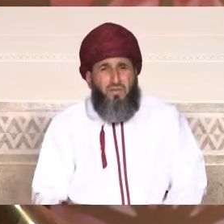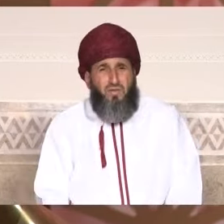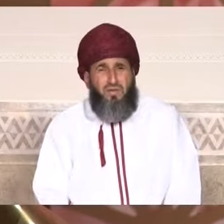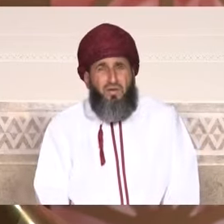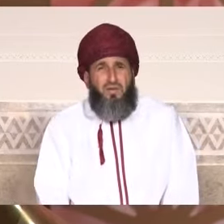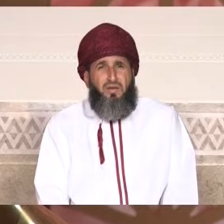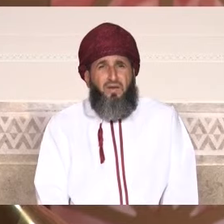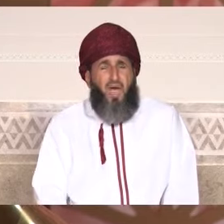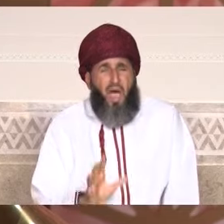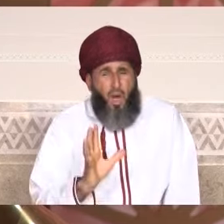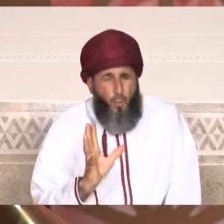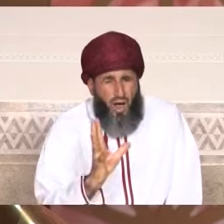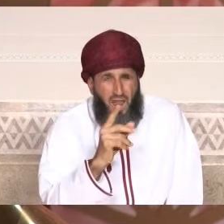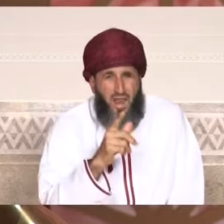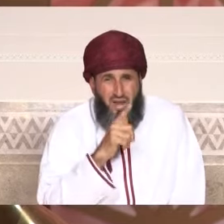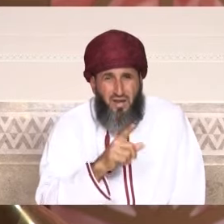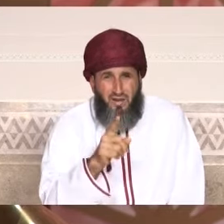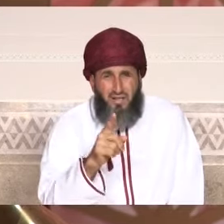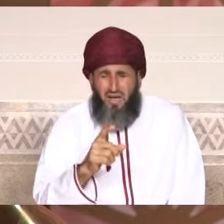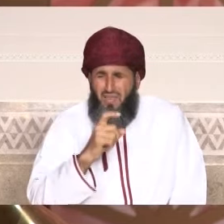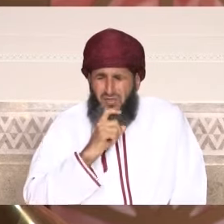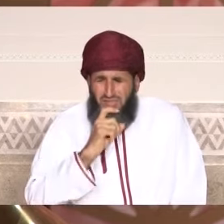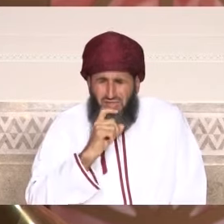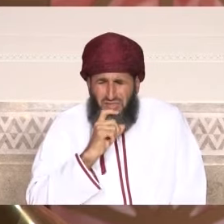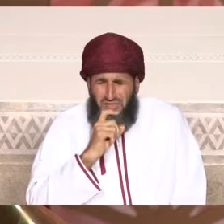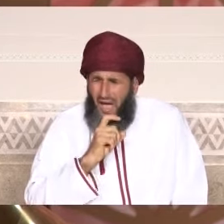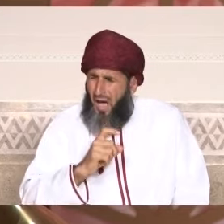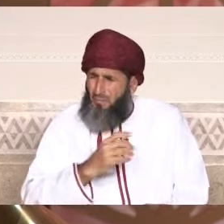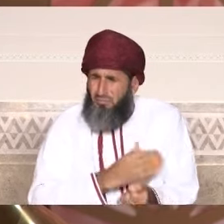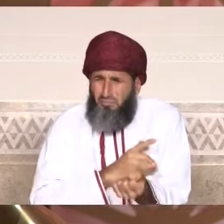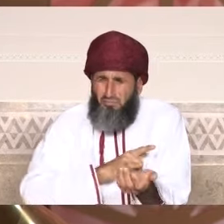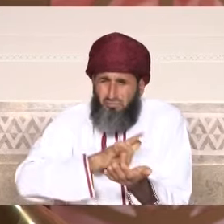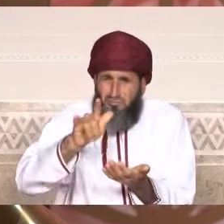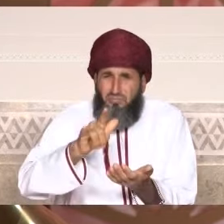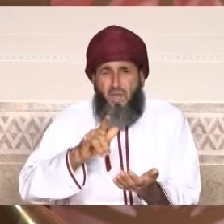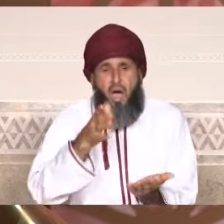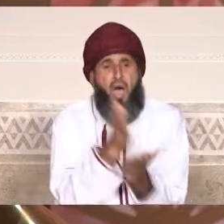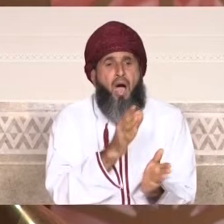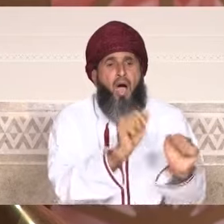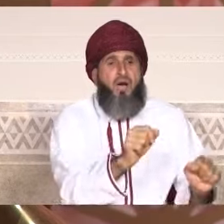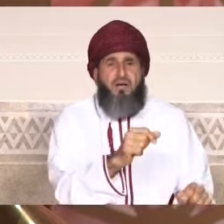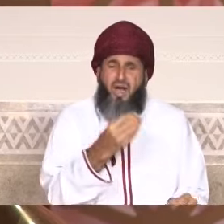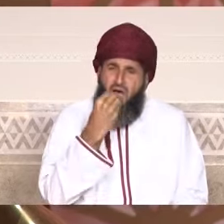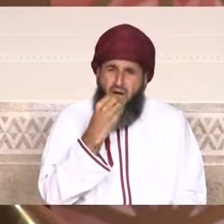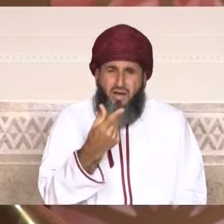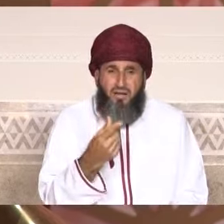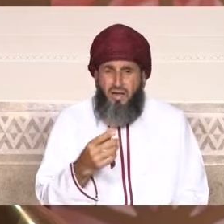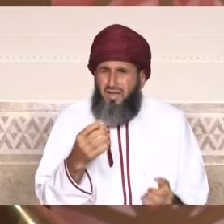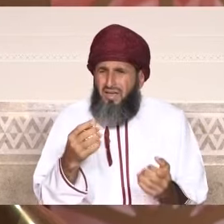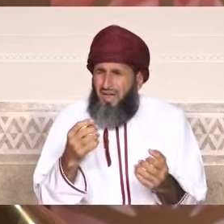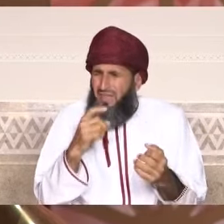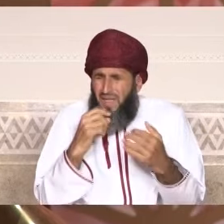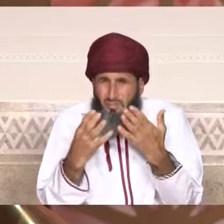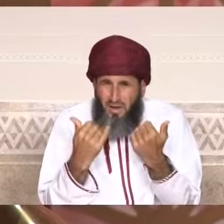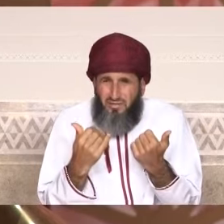أغلب الأحوال إذا وجدت مشقة فالأولى في حق المسافر الفطر، نعم، إذا ارتفعت المشقة